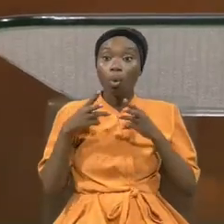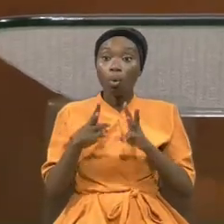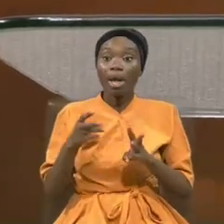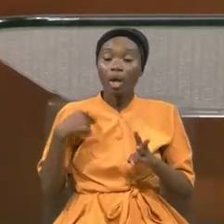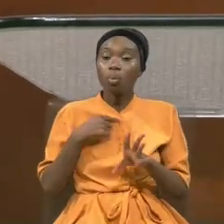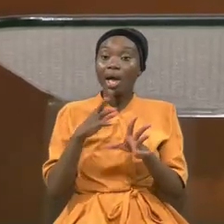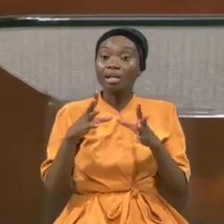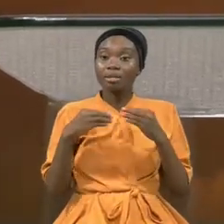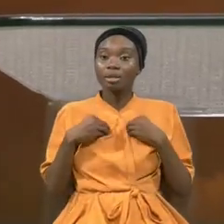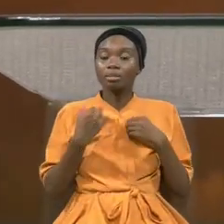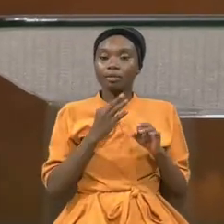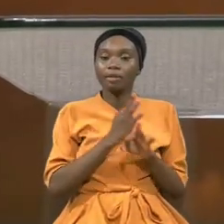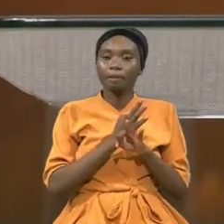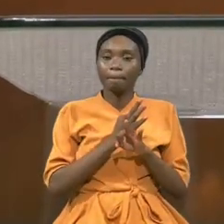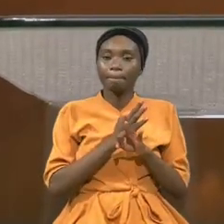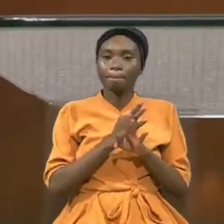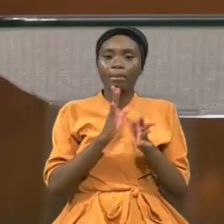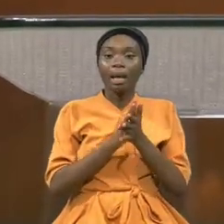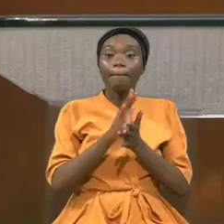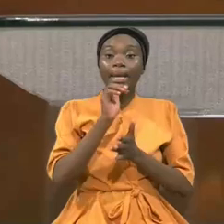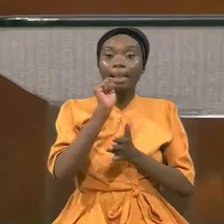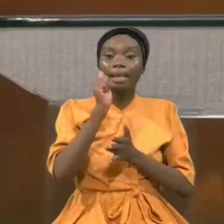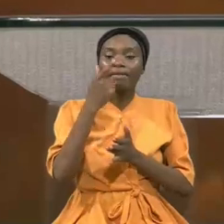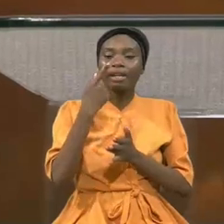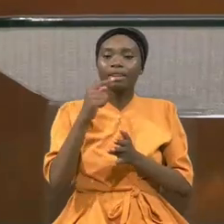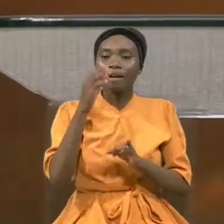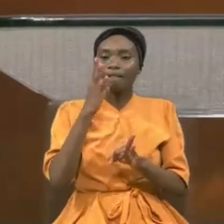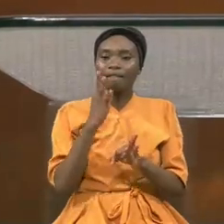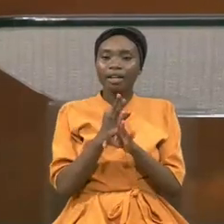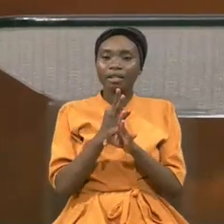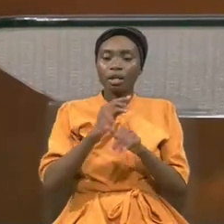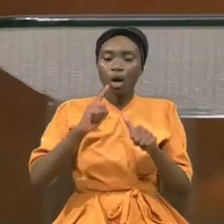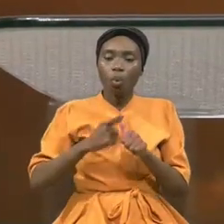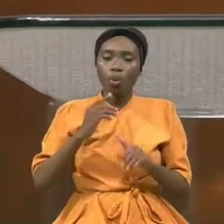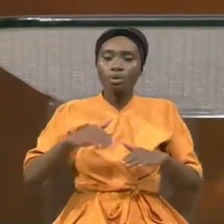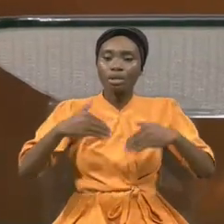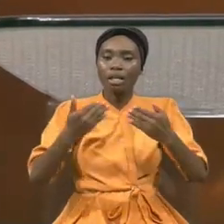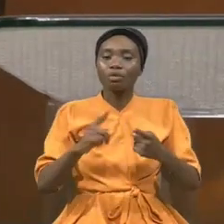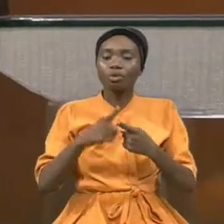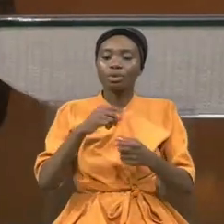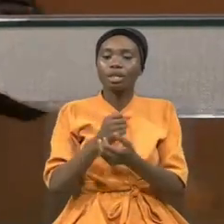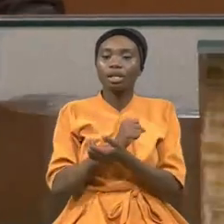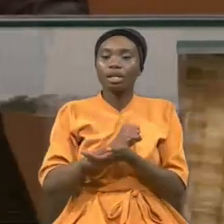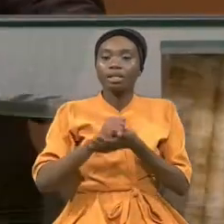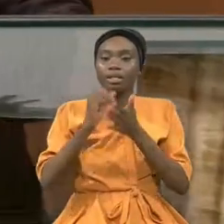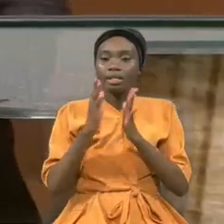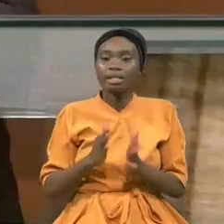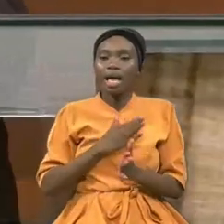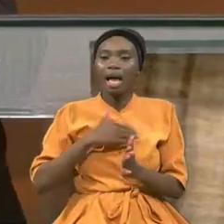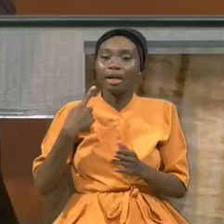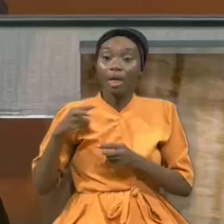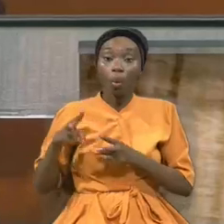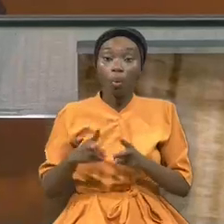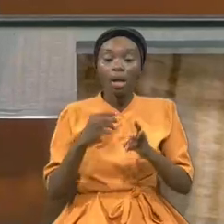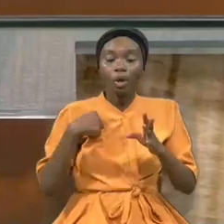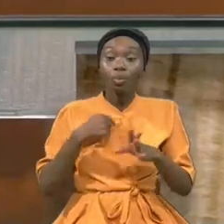la façon dont nous acceptons la foi, que nous croyons la foi qui nous a délivrés une fois pour toutes, et